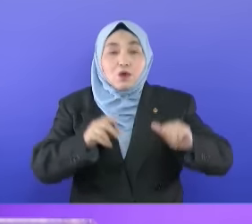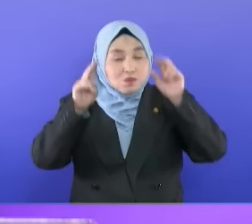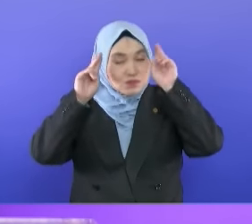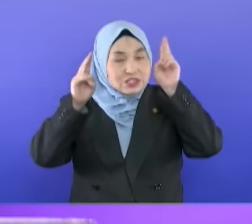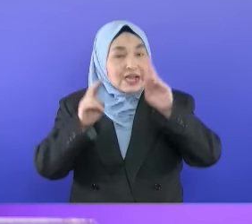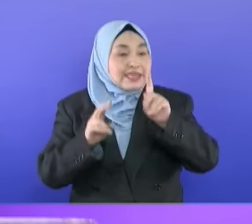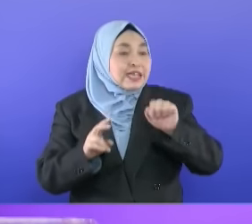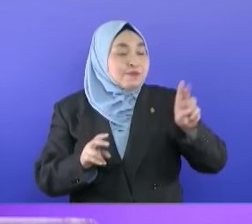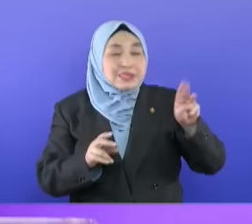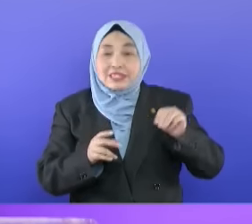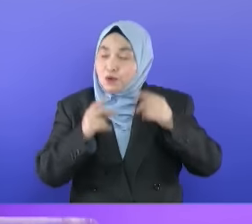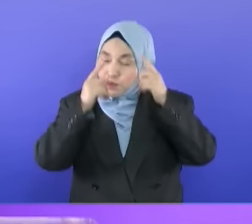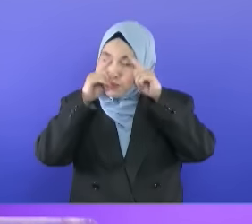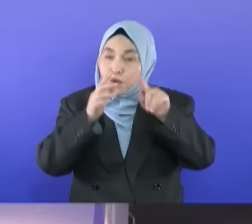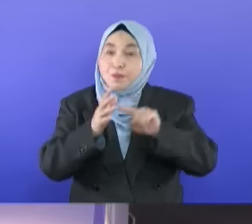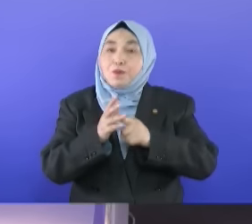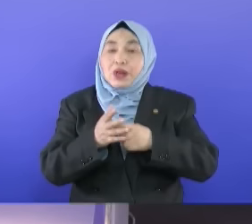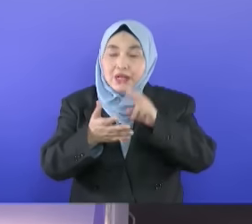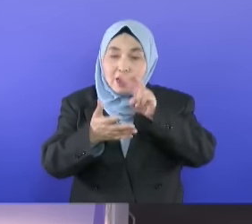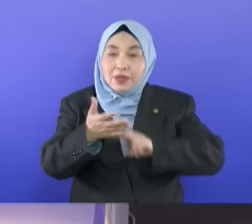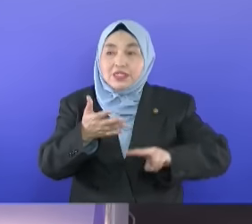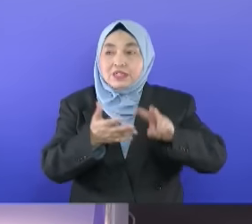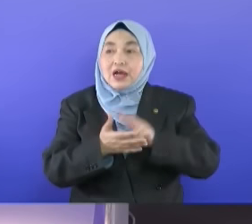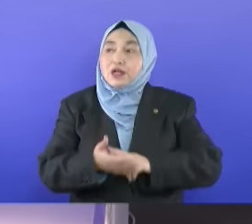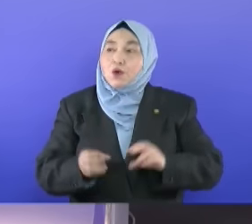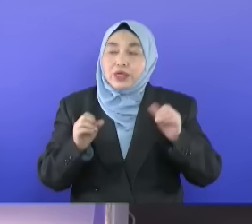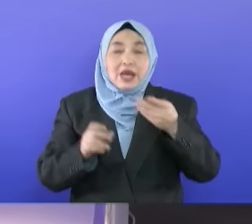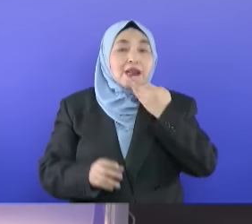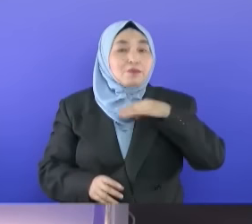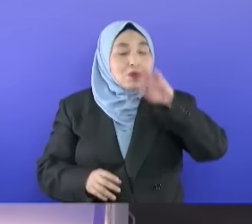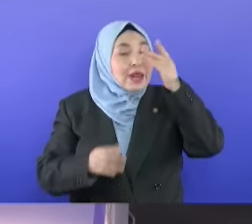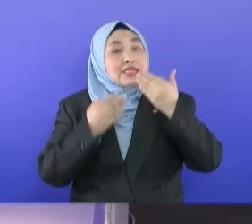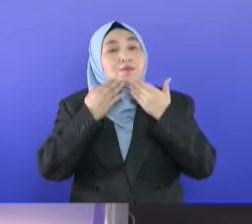Tirmidzi Ali untuk memulihkan bacaan Alhamdulillah